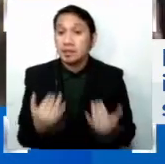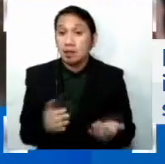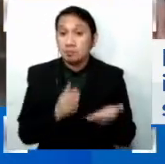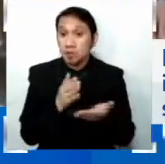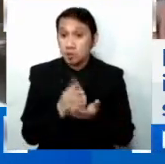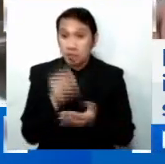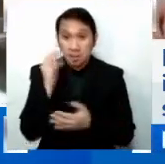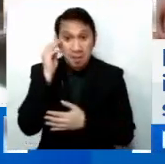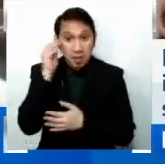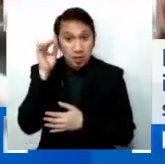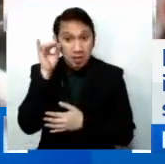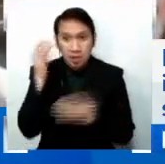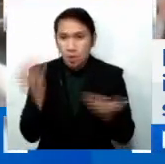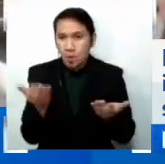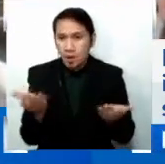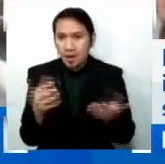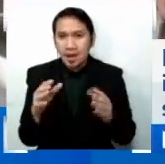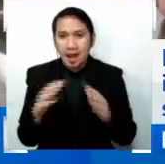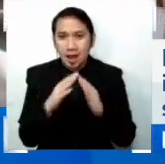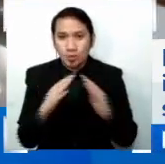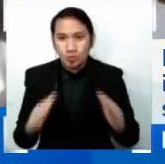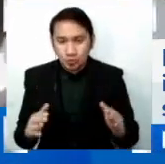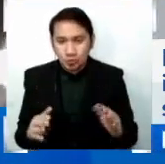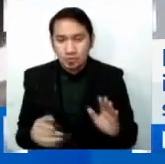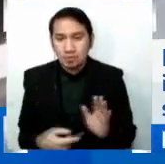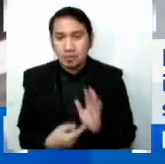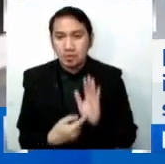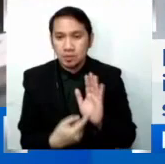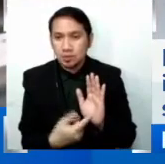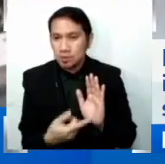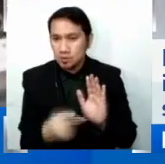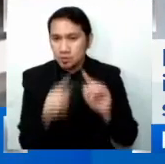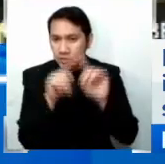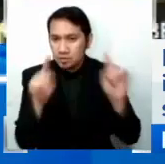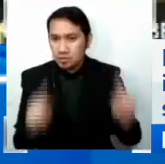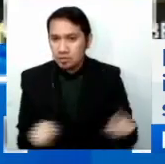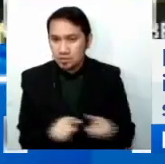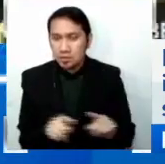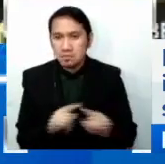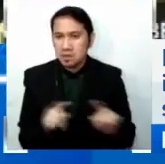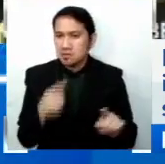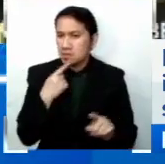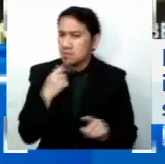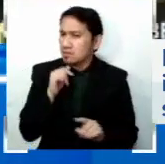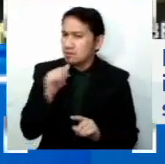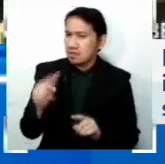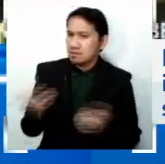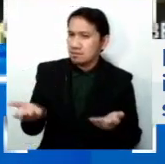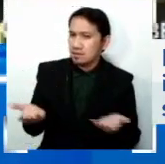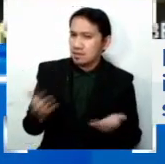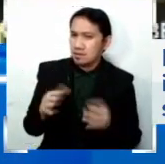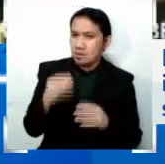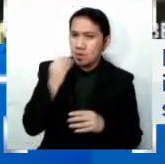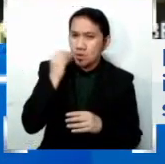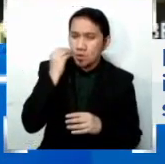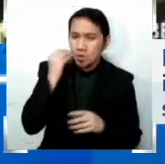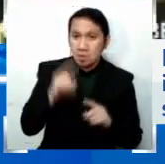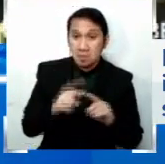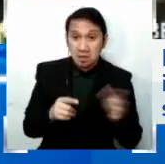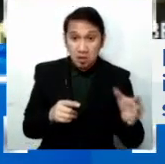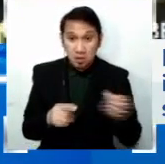Forbes Park para iserve ang sampina. Pero isang lalaki raw ang nagsabing hindi ito nakatira doon kahit panakuha ng mga senador ang dokumento